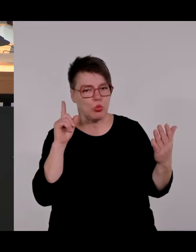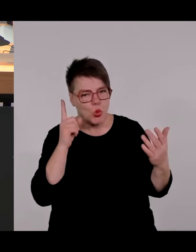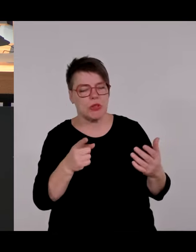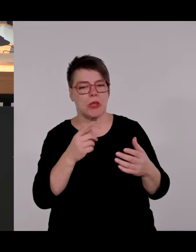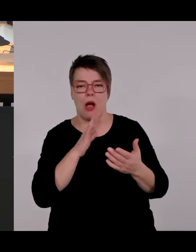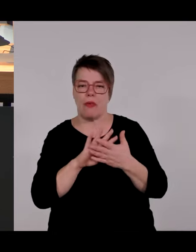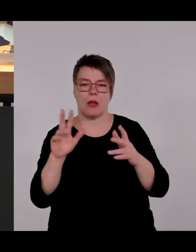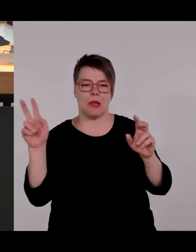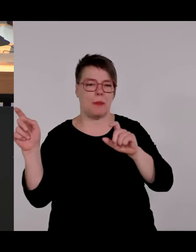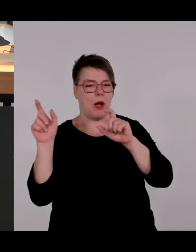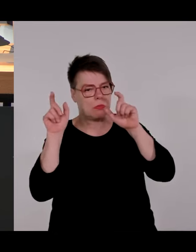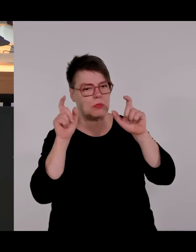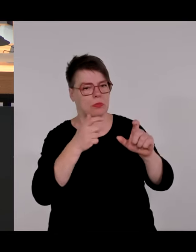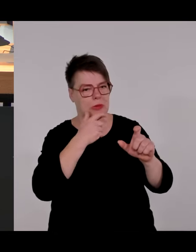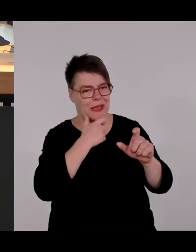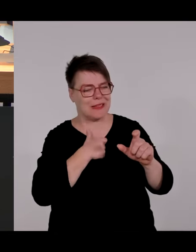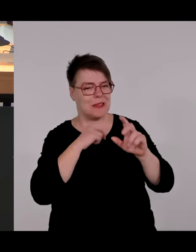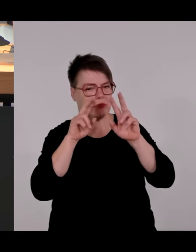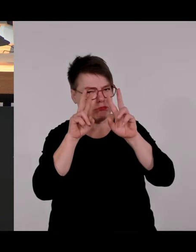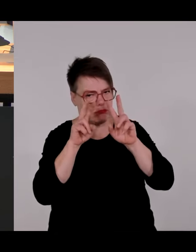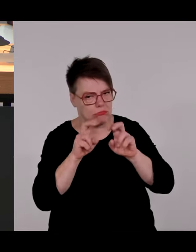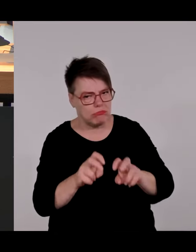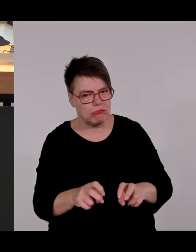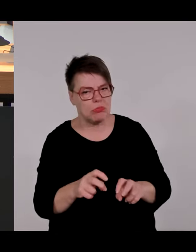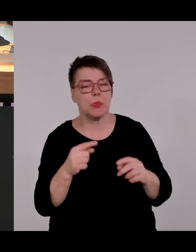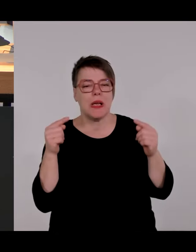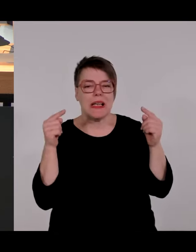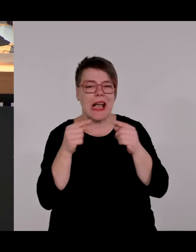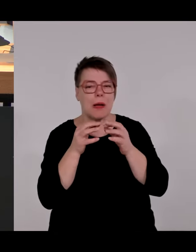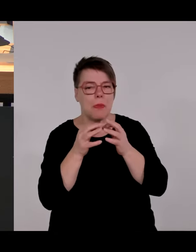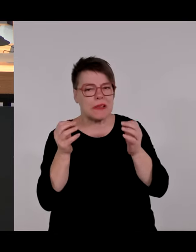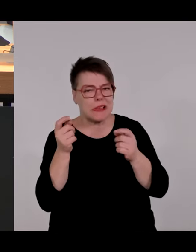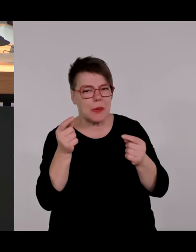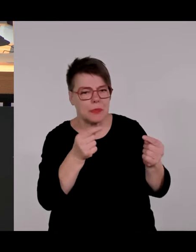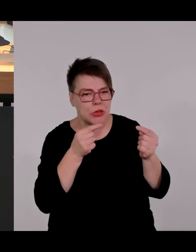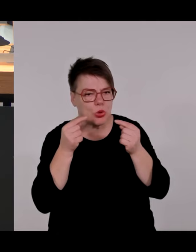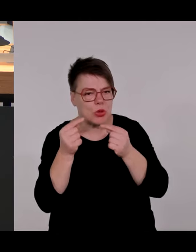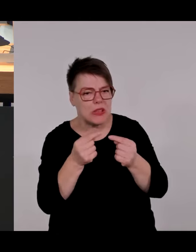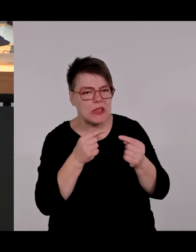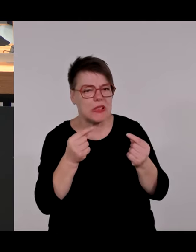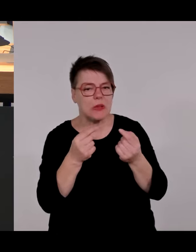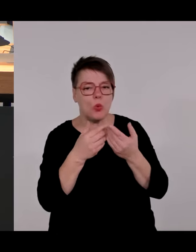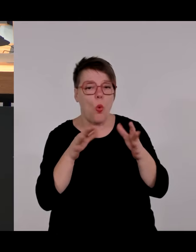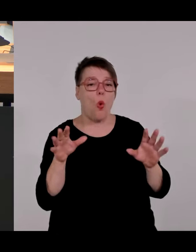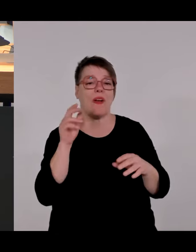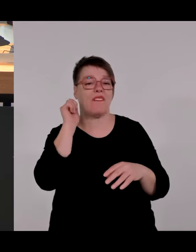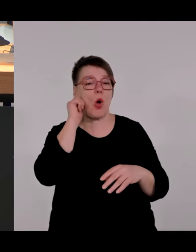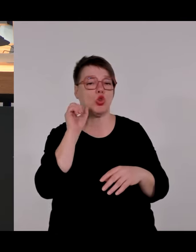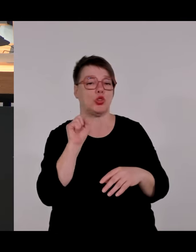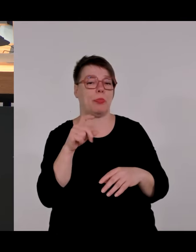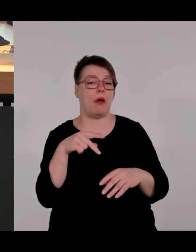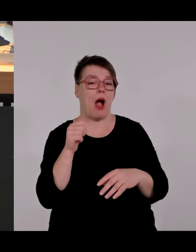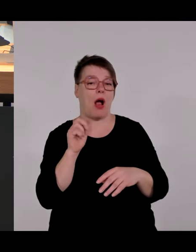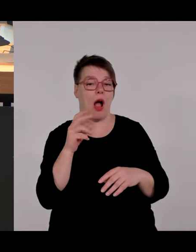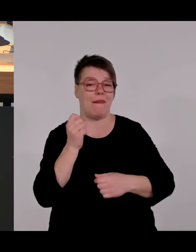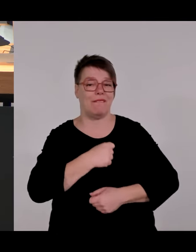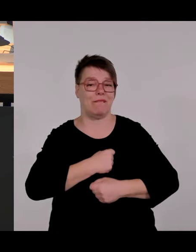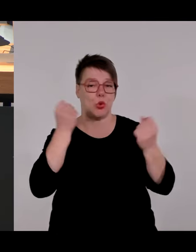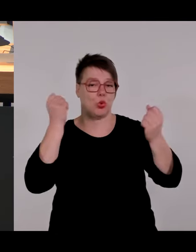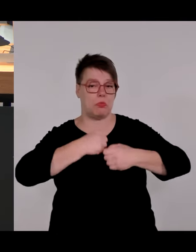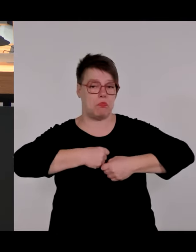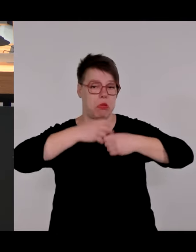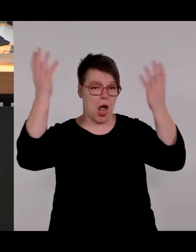auch zu Ungleichbehandlung und Diskriminierung kommen kann, der muss man sich stellen und das Problem nicht negieren, meine Damen und Herren.